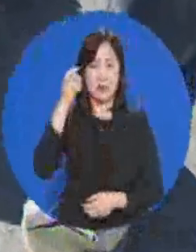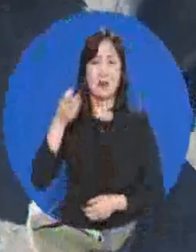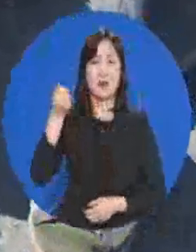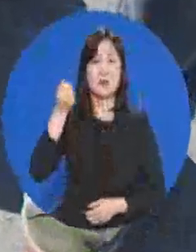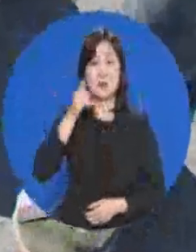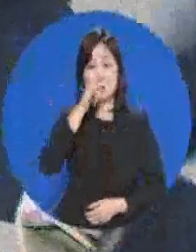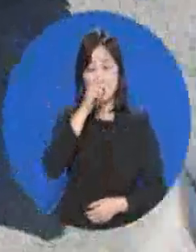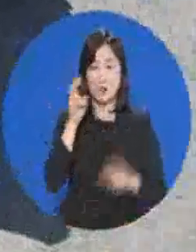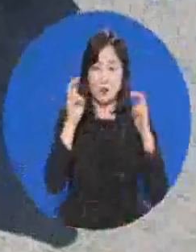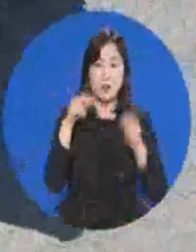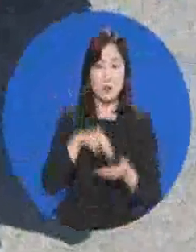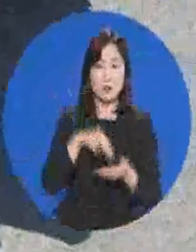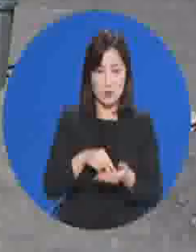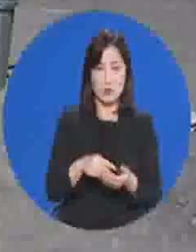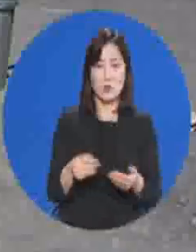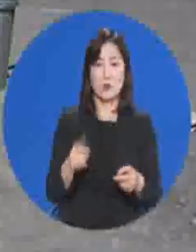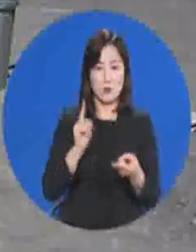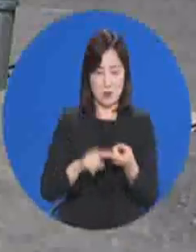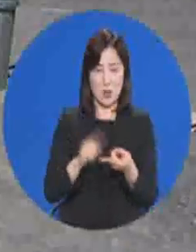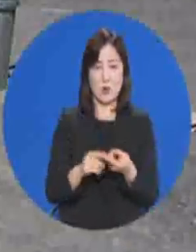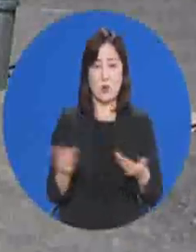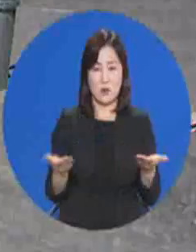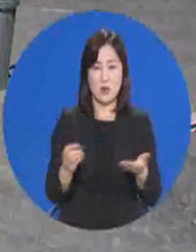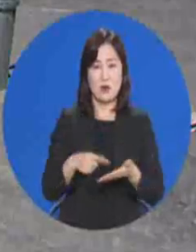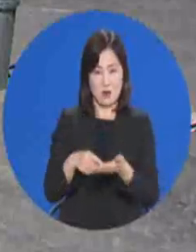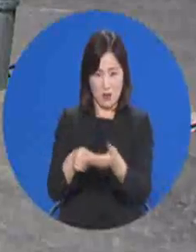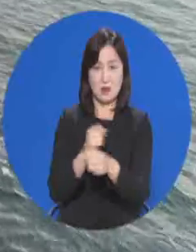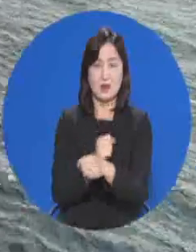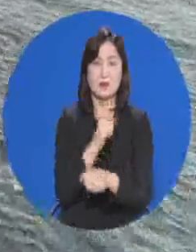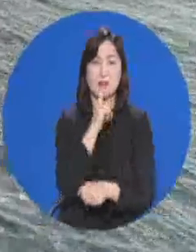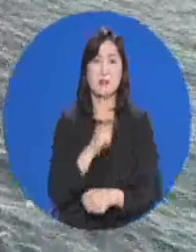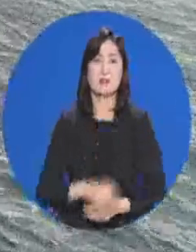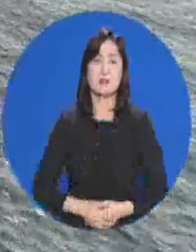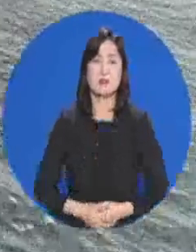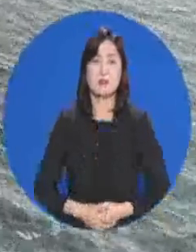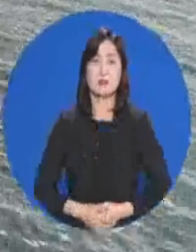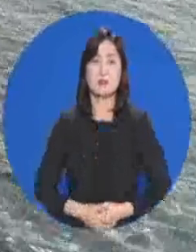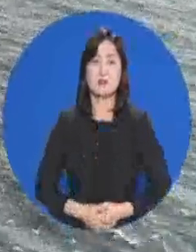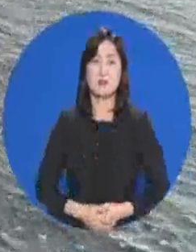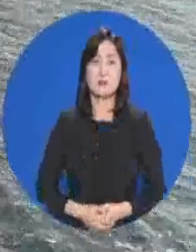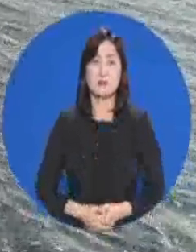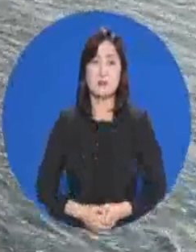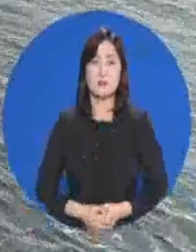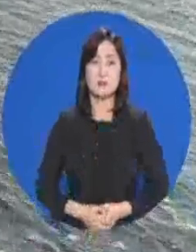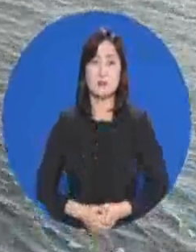해당 작업을 계속 이어나가겠다는 의사를 밝혔습니다 MBC 뉴스 서영입니다